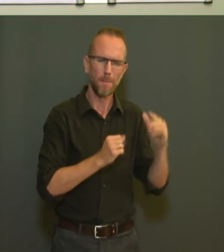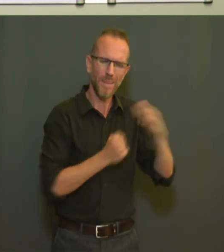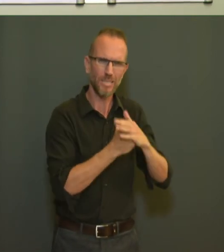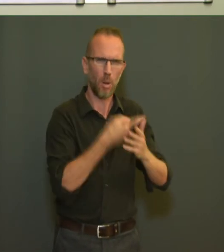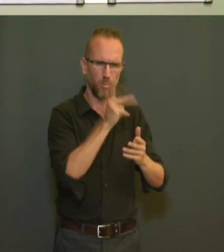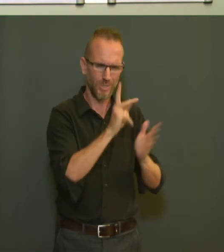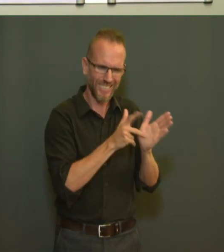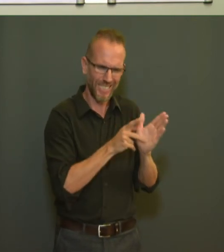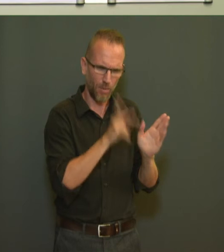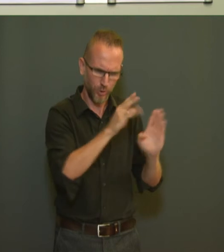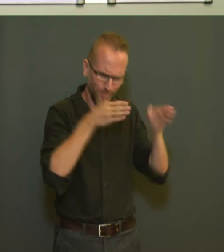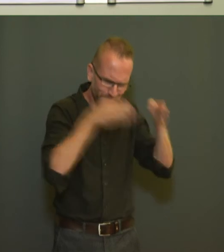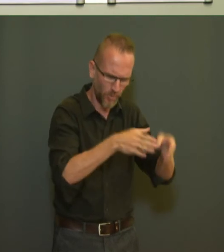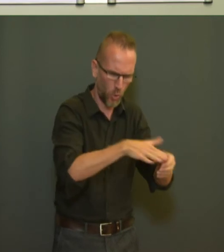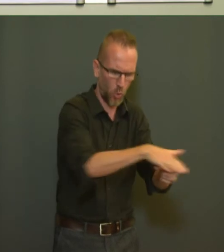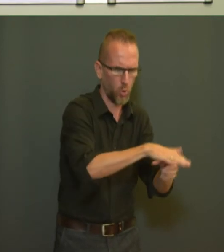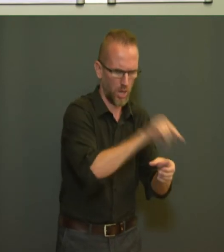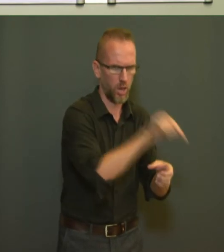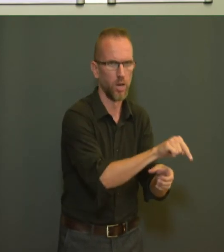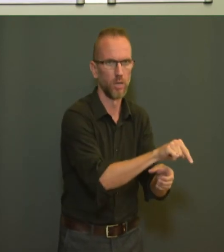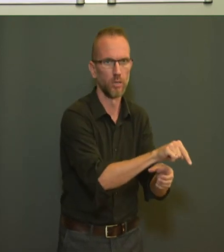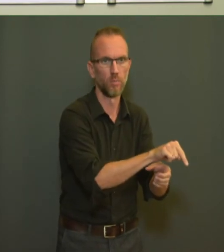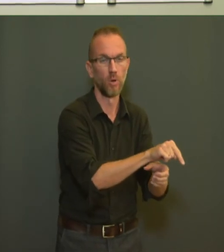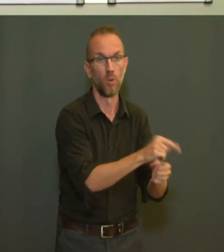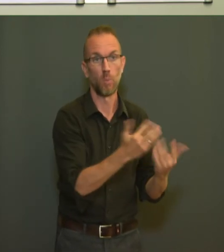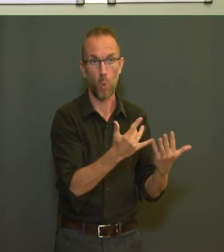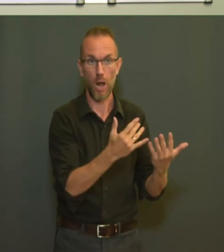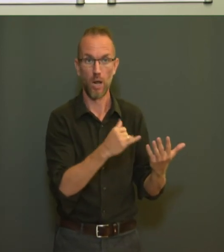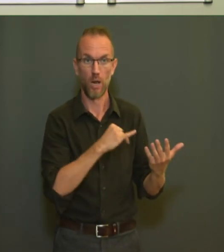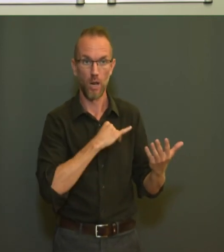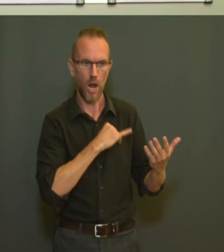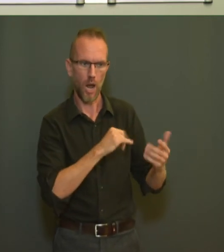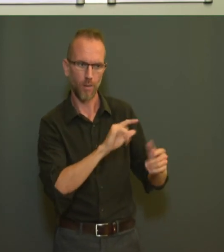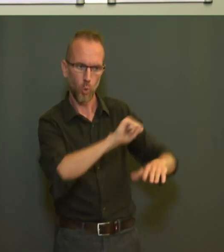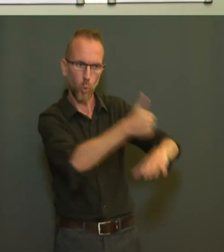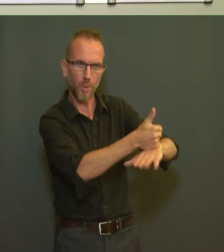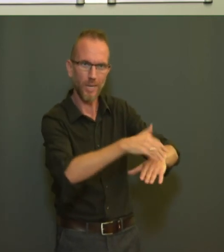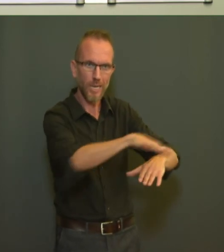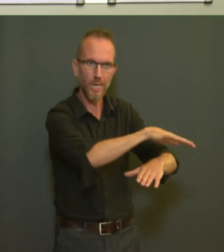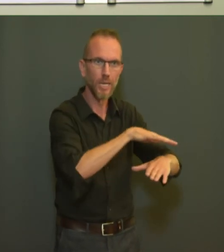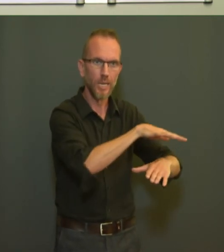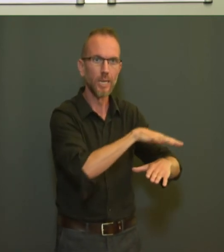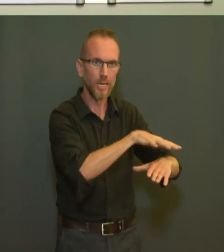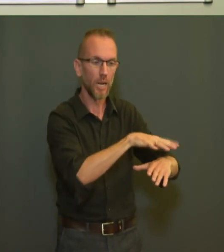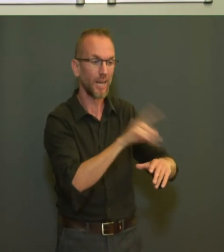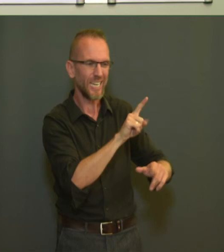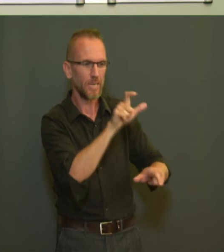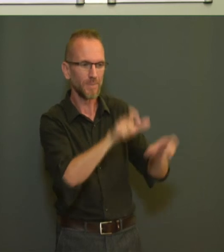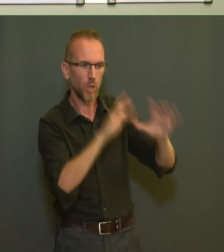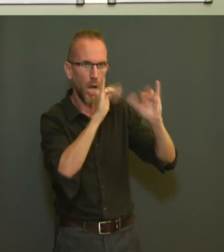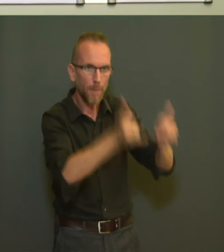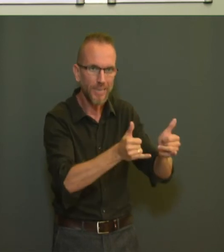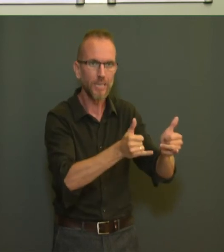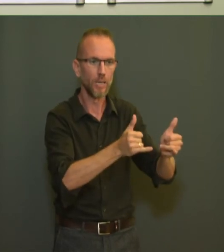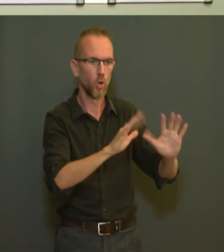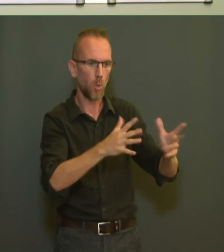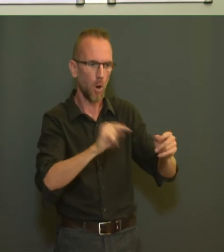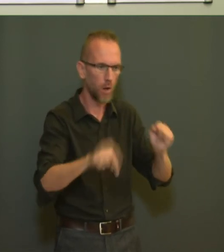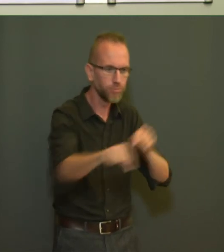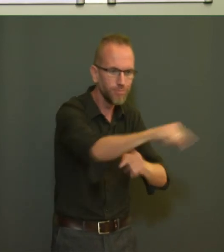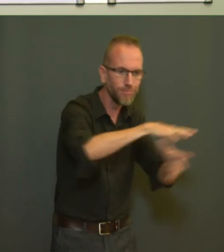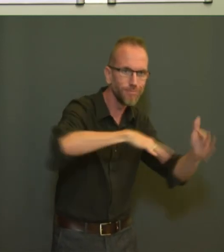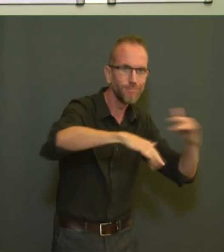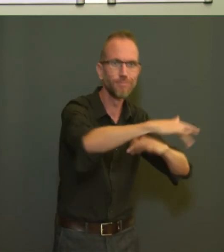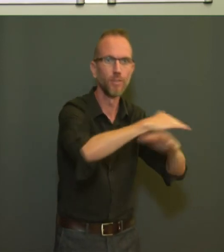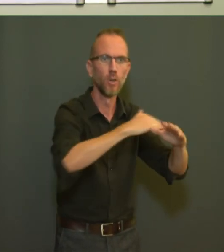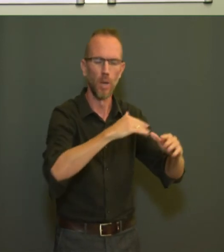par des structures qui connaissent leur population locale que ceci doit être pris, en coordination d'une part avec les